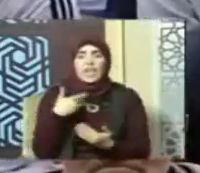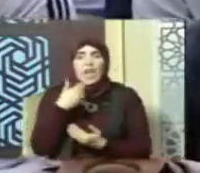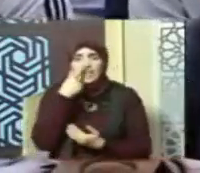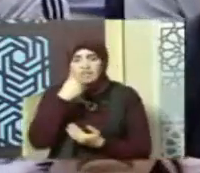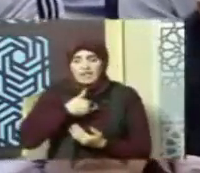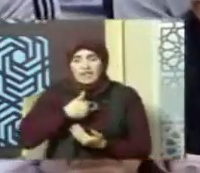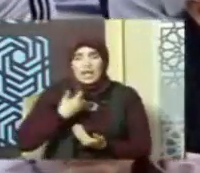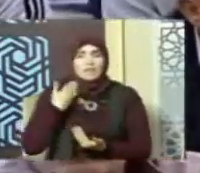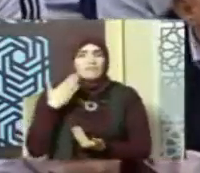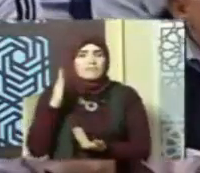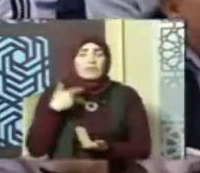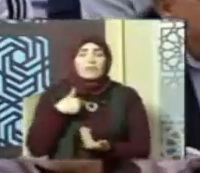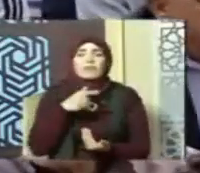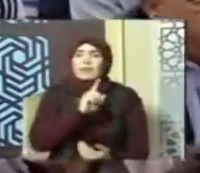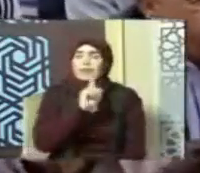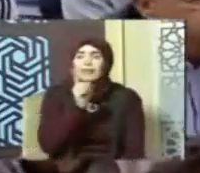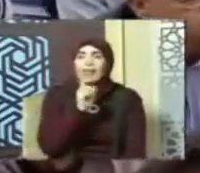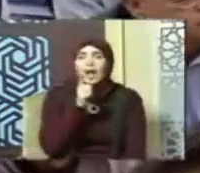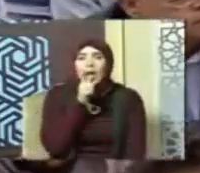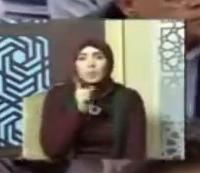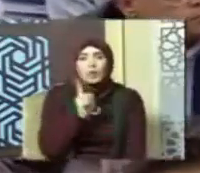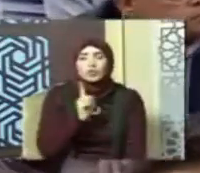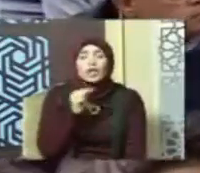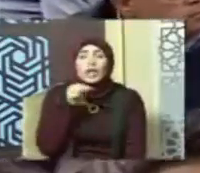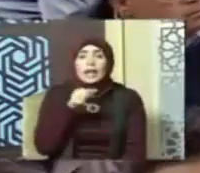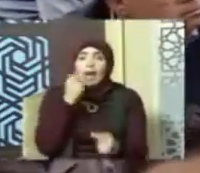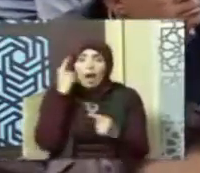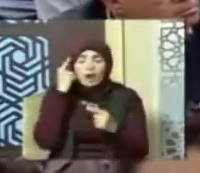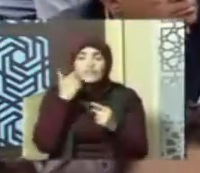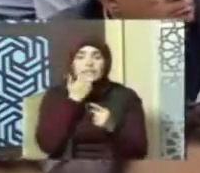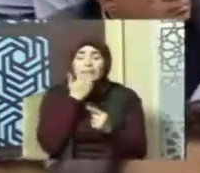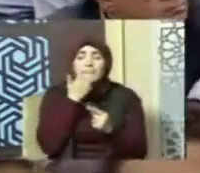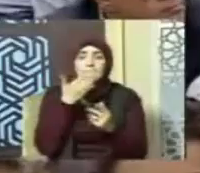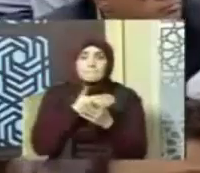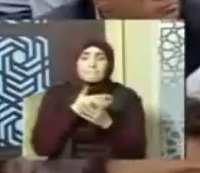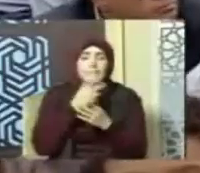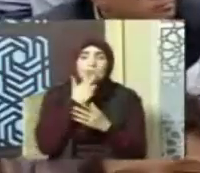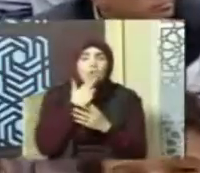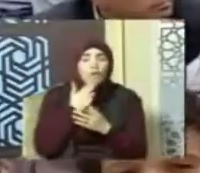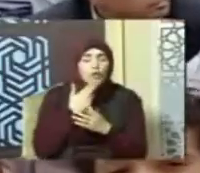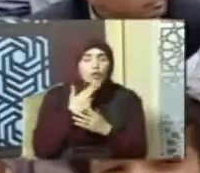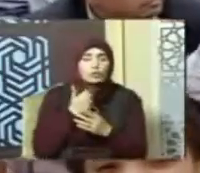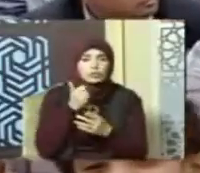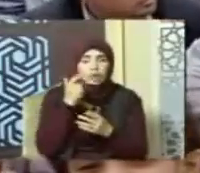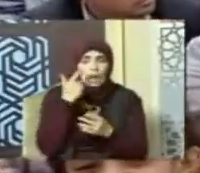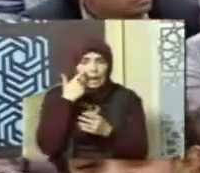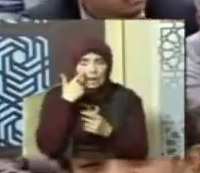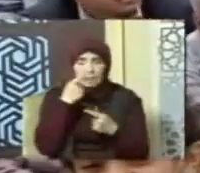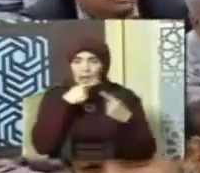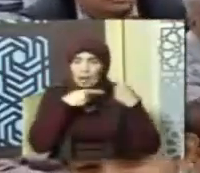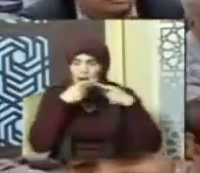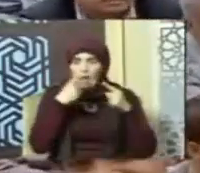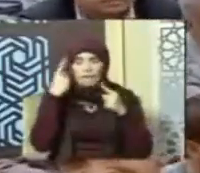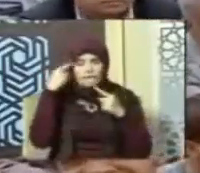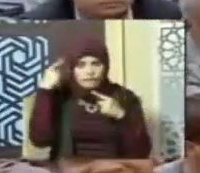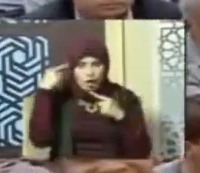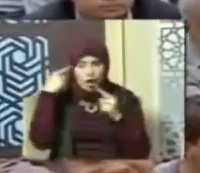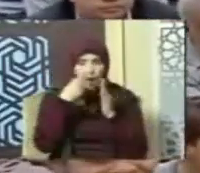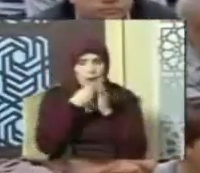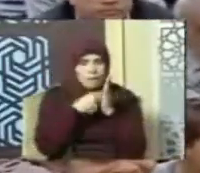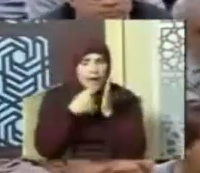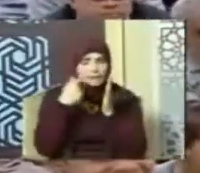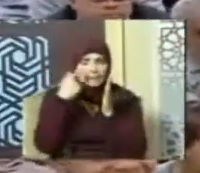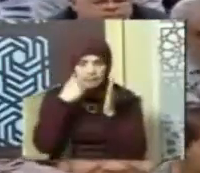بأنفسنا، فمع الأخذ بالأسباب نحسن الرجوع إلى الله، ونحسن